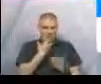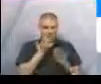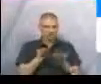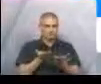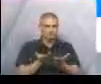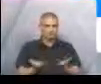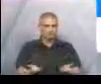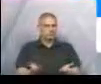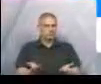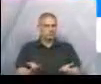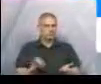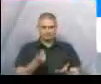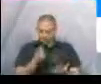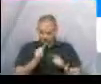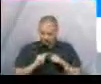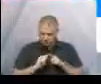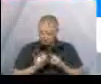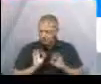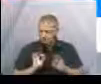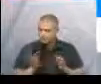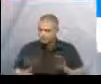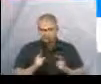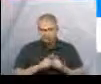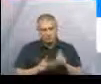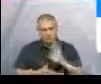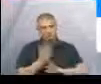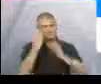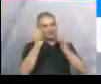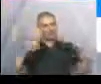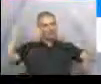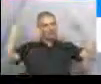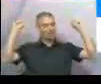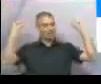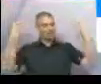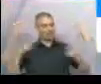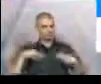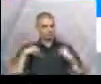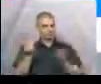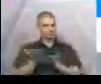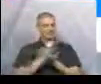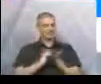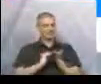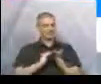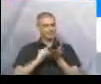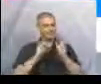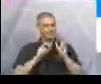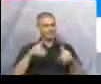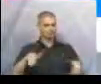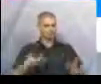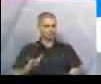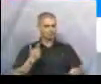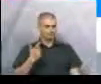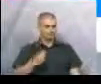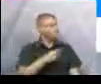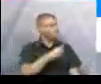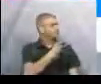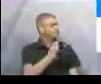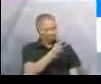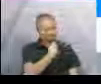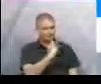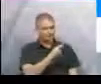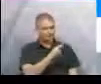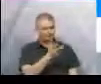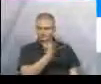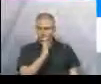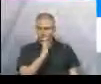הזה. זה סוג של יציאה לחירות. לתת שכר מינימום לנכים. אני חושב שאחד... והדברים האלה שאתה אומר